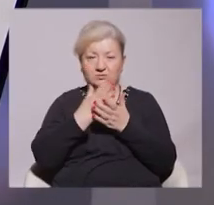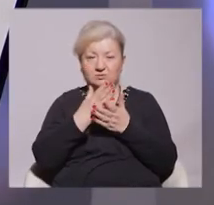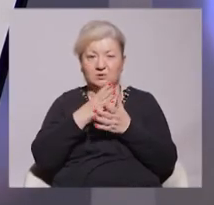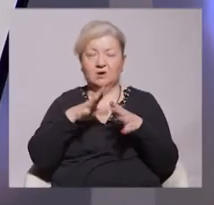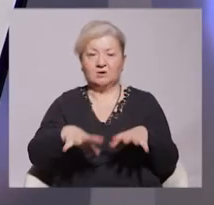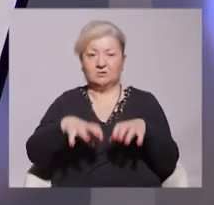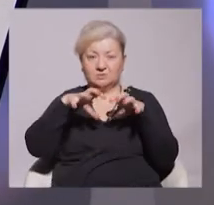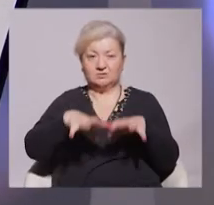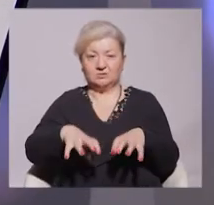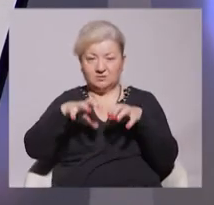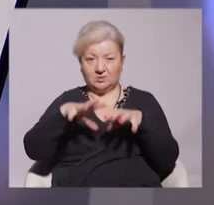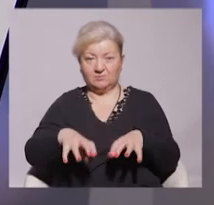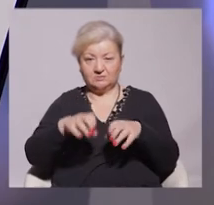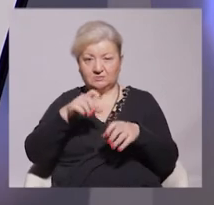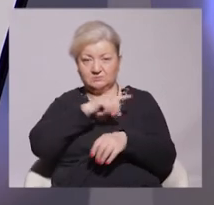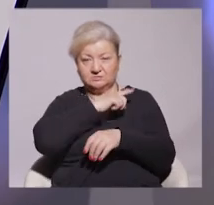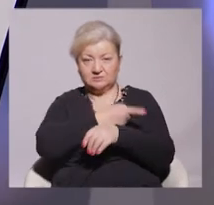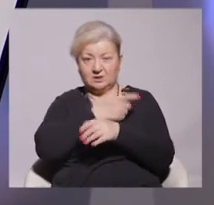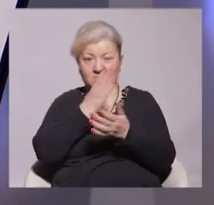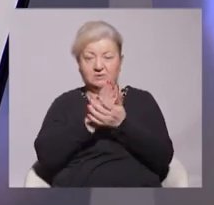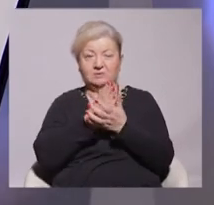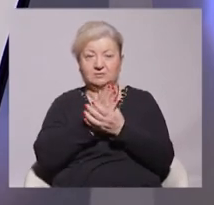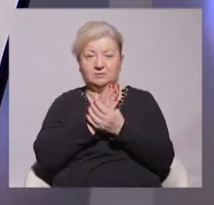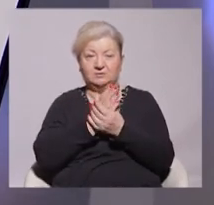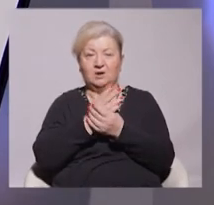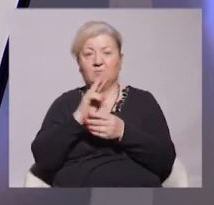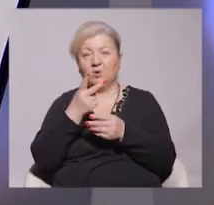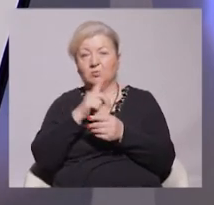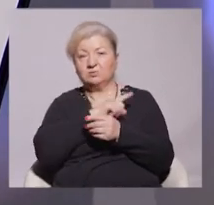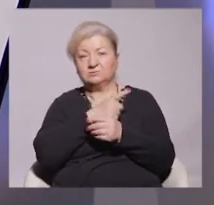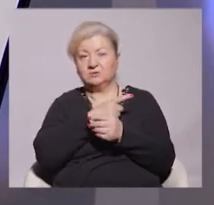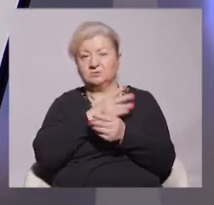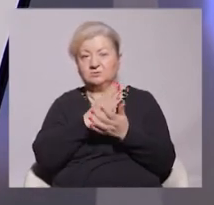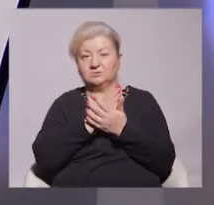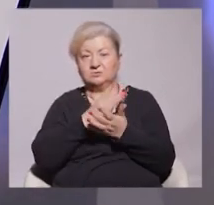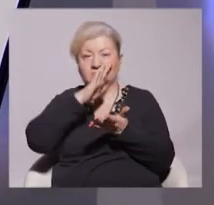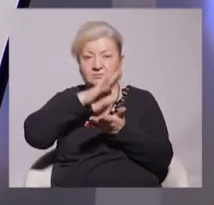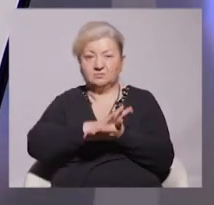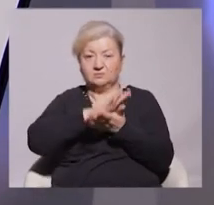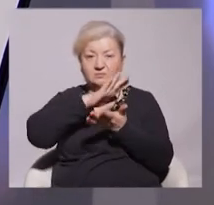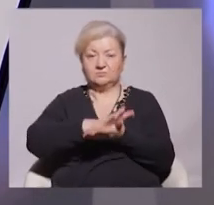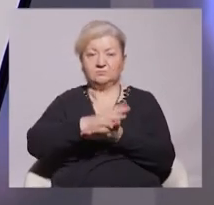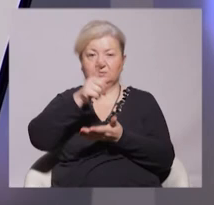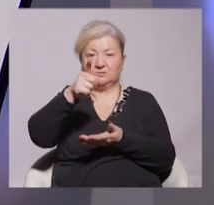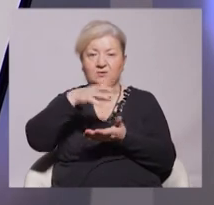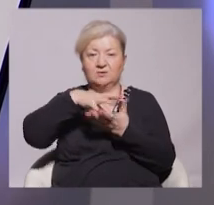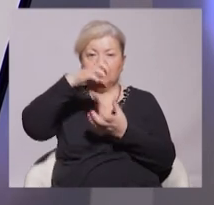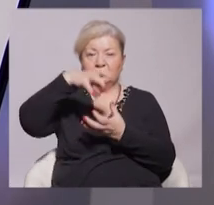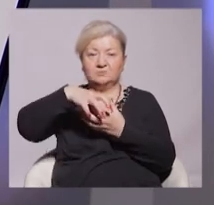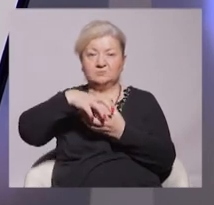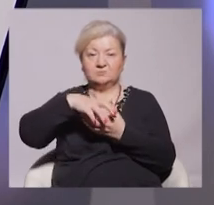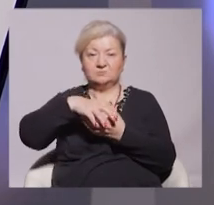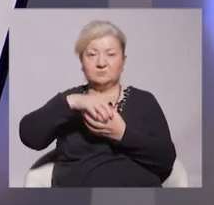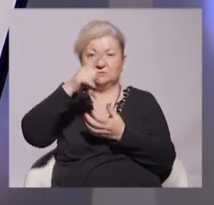უნდა, გრავიტაცია, F გრავიტაციის. მეორე ძალა არის საყრდენის მხრიდან მოქმედი ძალა,